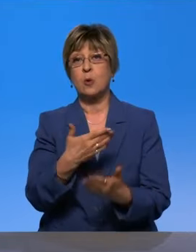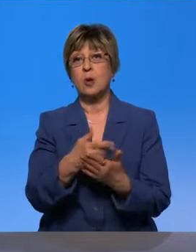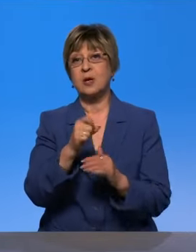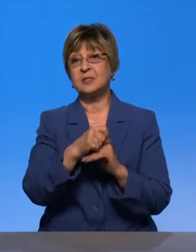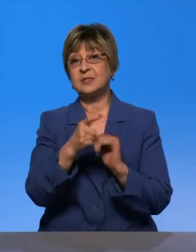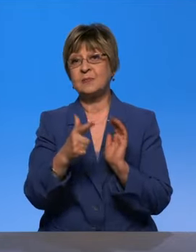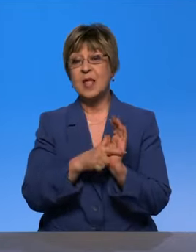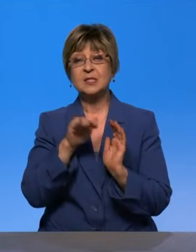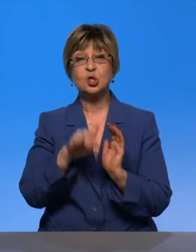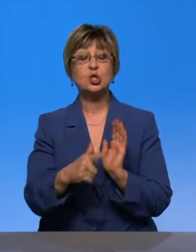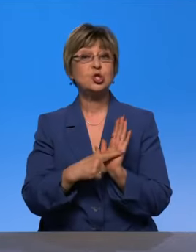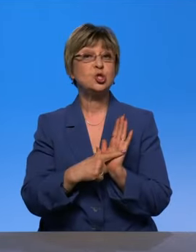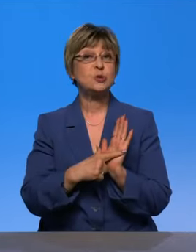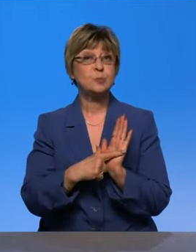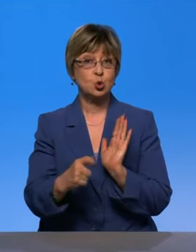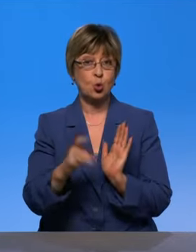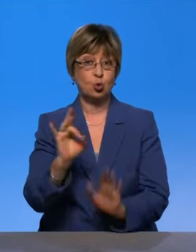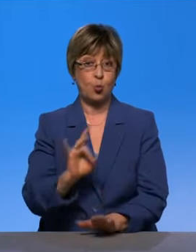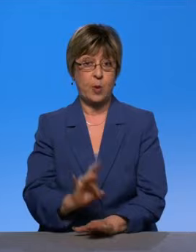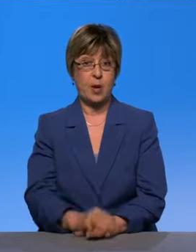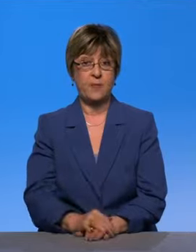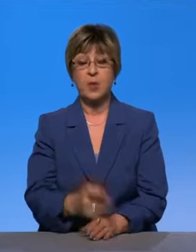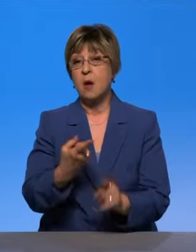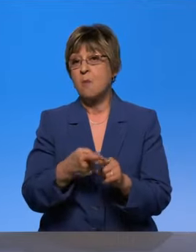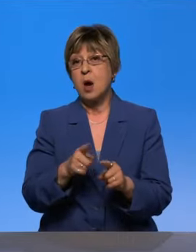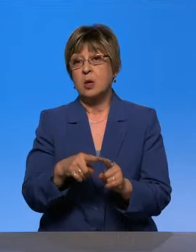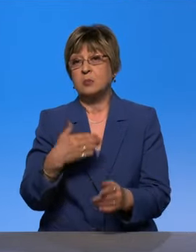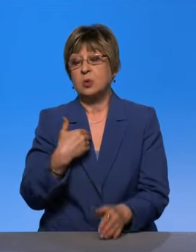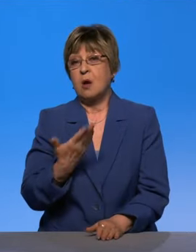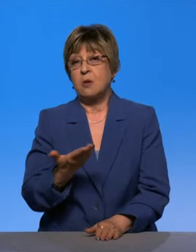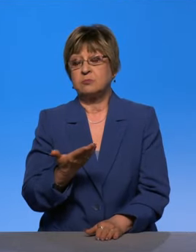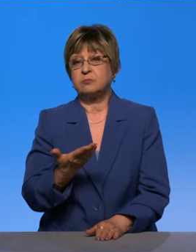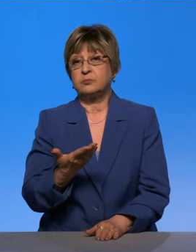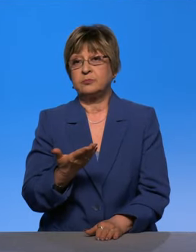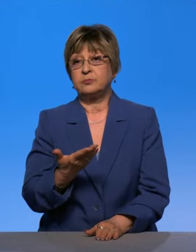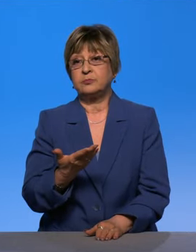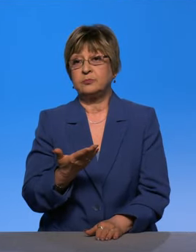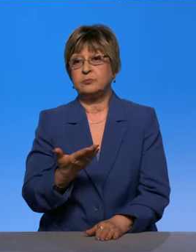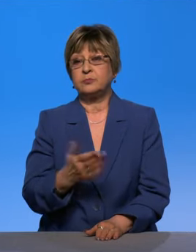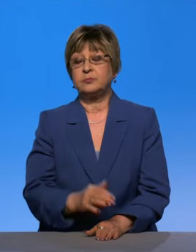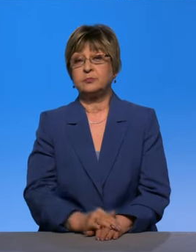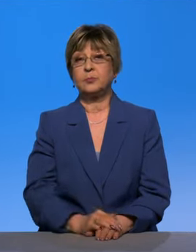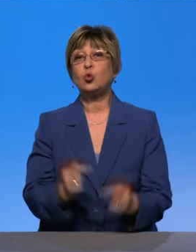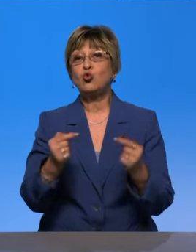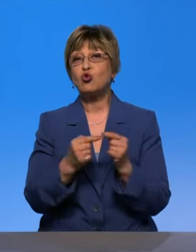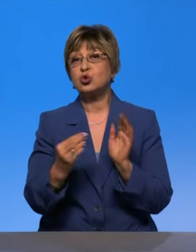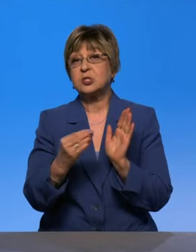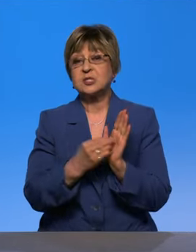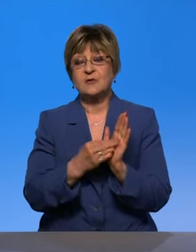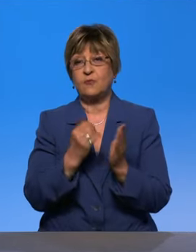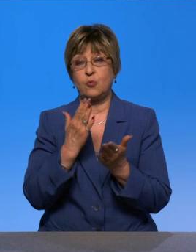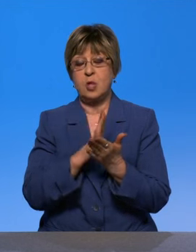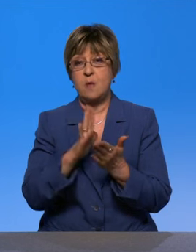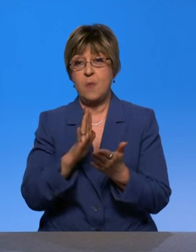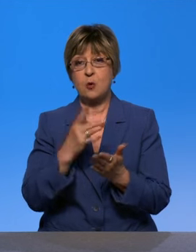17 700 сейчас. Ну, поэтому я, ну, такой цифры я просто не владею. Но думаю, ее и сложно. Потому что эта